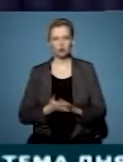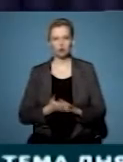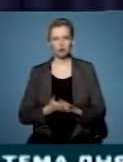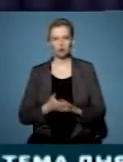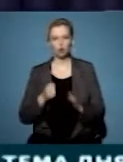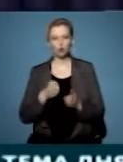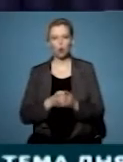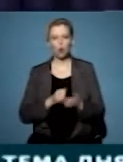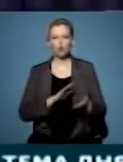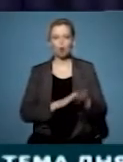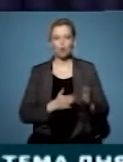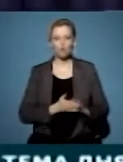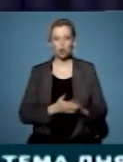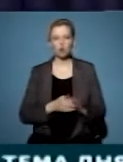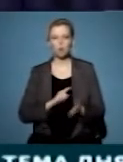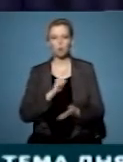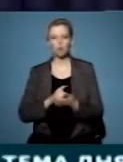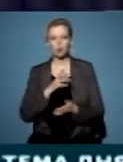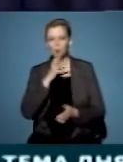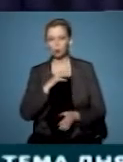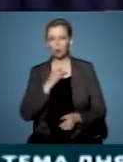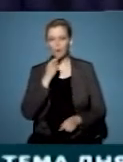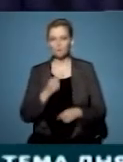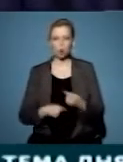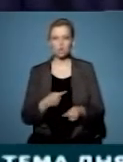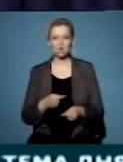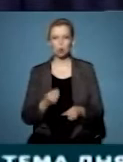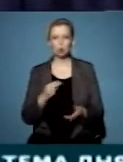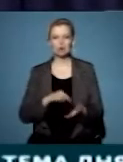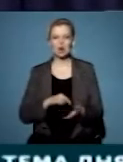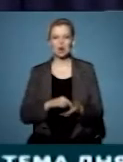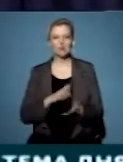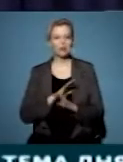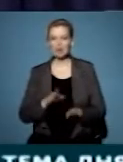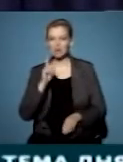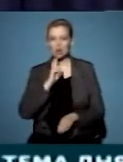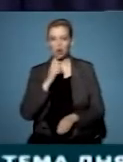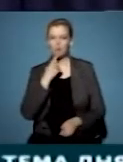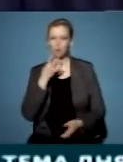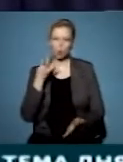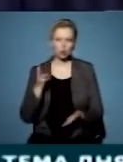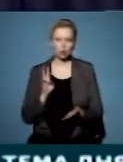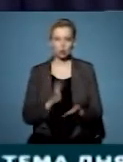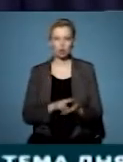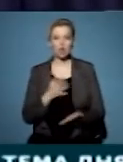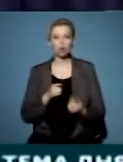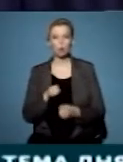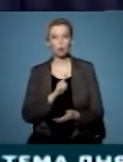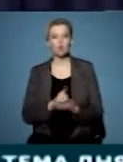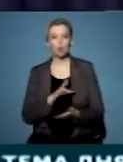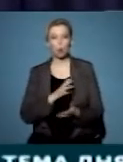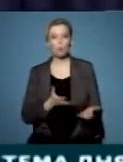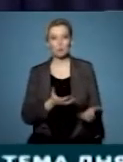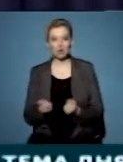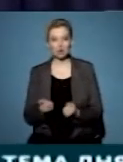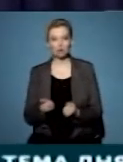до договорів, мають бути постійно тарифи не тимчасові, а постійні, якщо вони мають бути